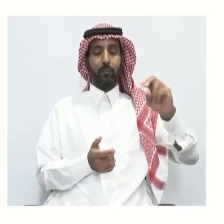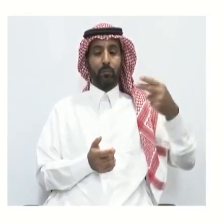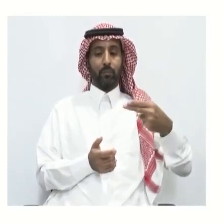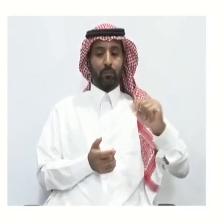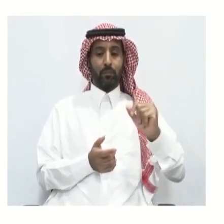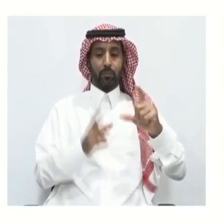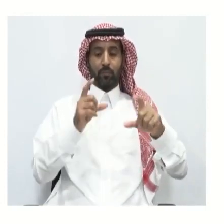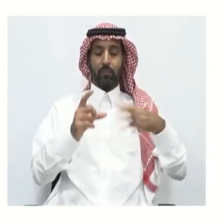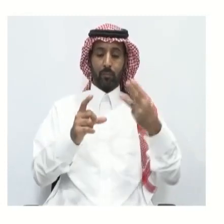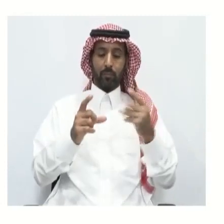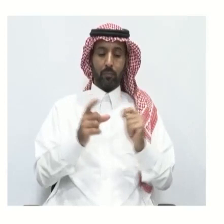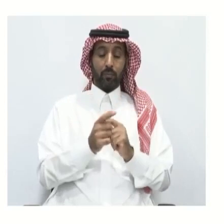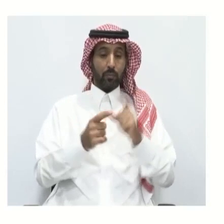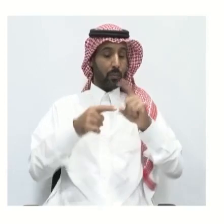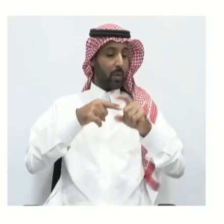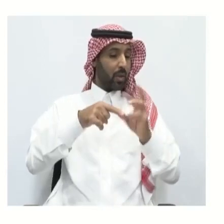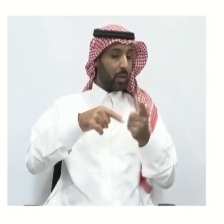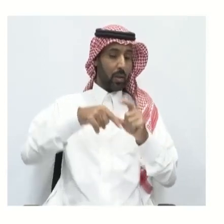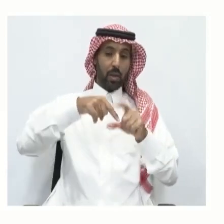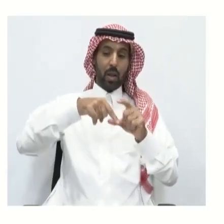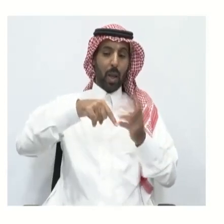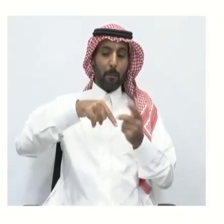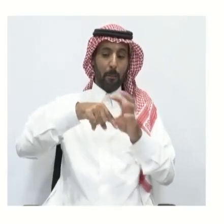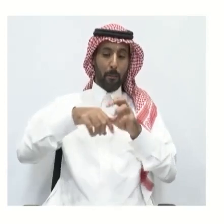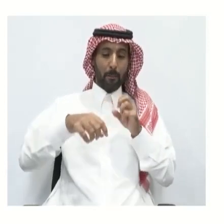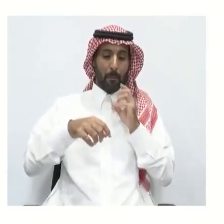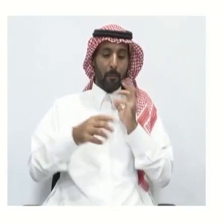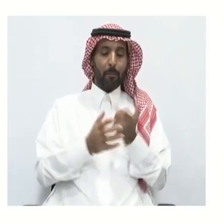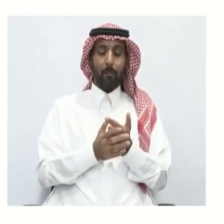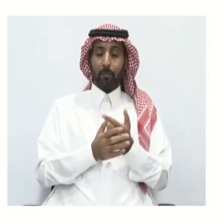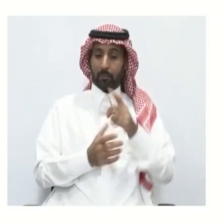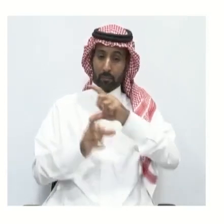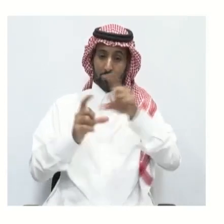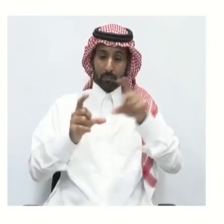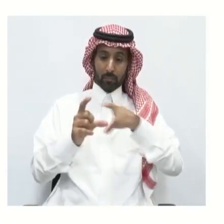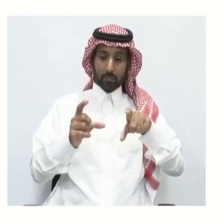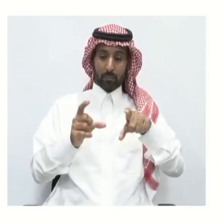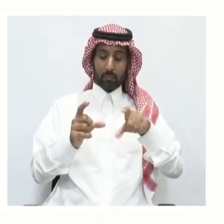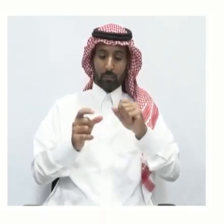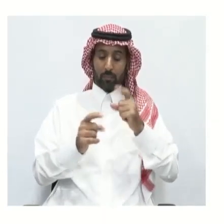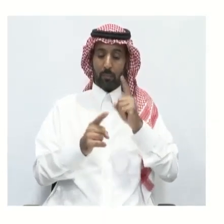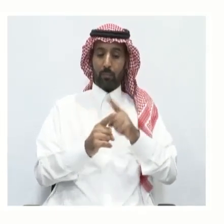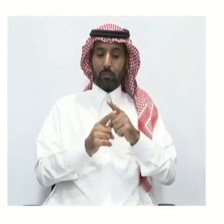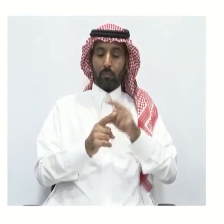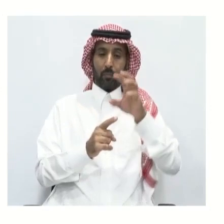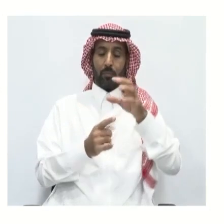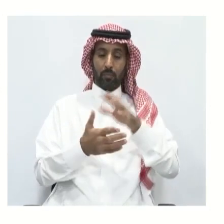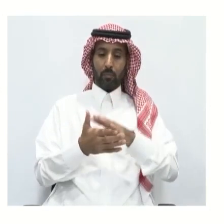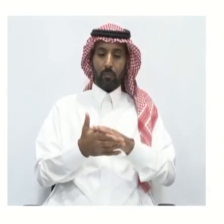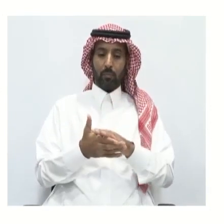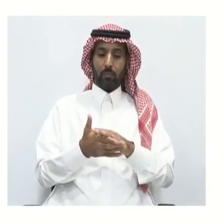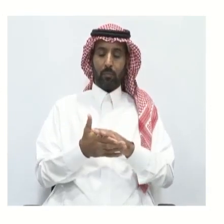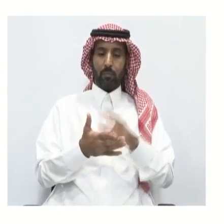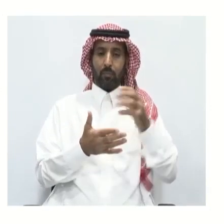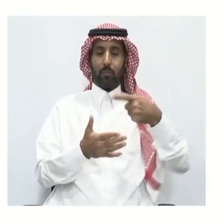سنستخرج النسبه المئويه من المعادله سنستخرج النسبه النسبه عفوا الموليه من المعادله